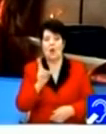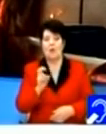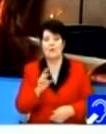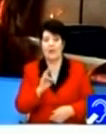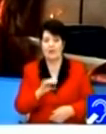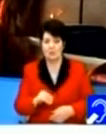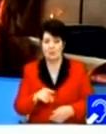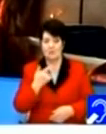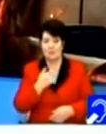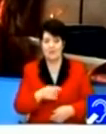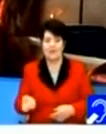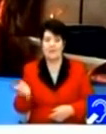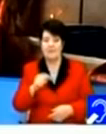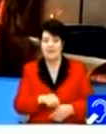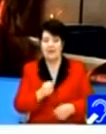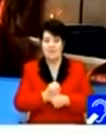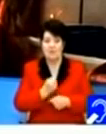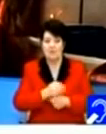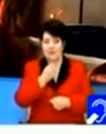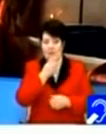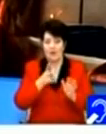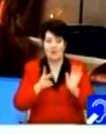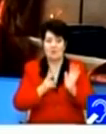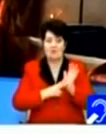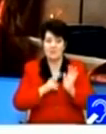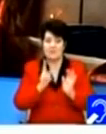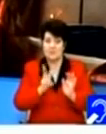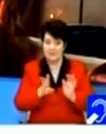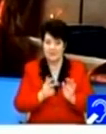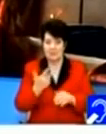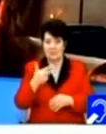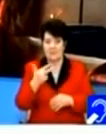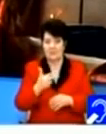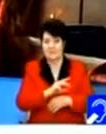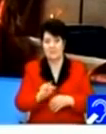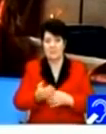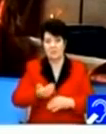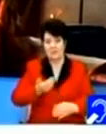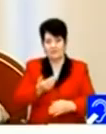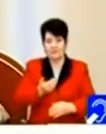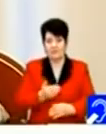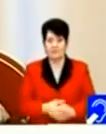Primii 700 de angajați vin deja la muncă de la ora 7:30, adică cu 30 de minute mai devreme.